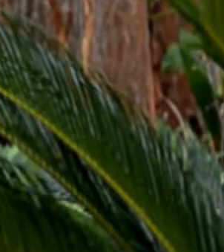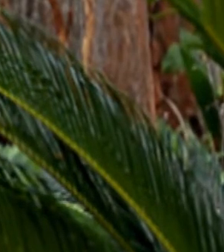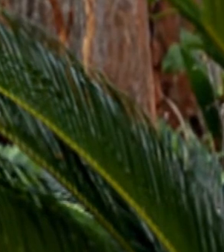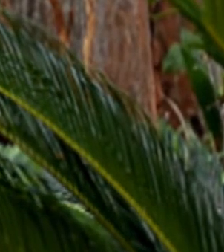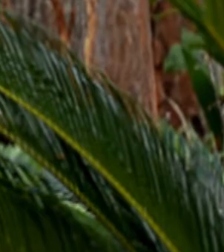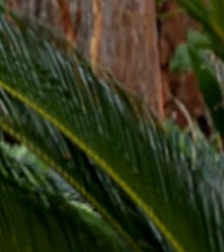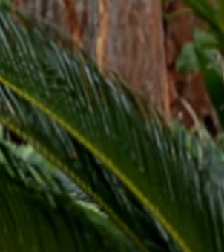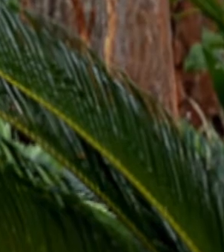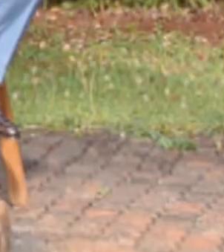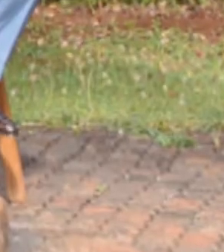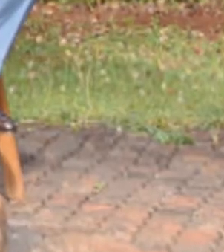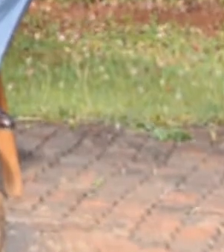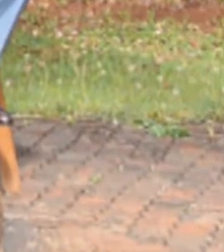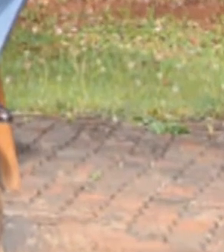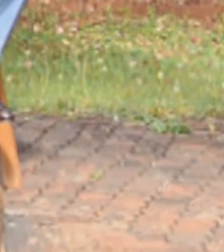Famba